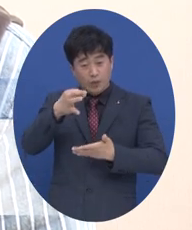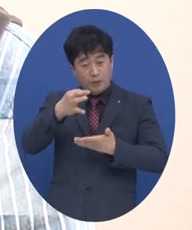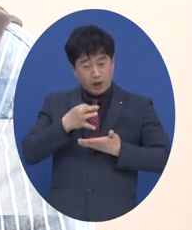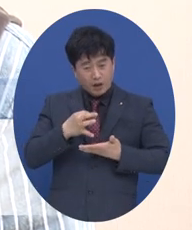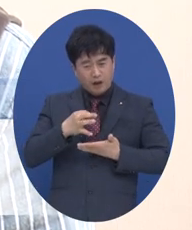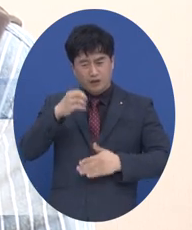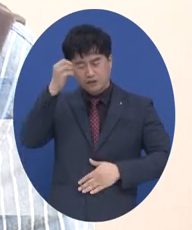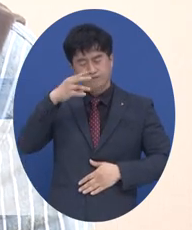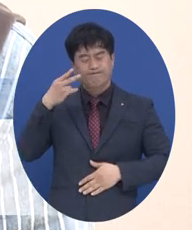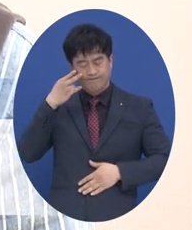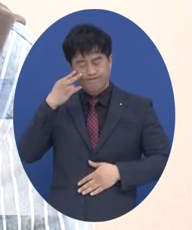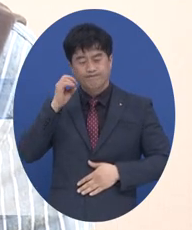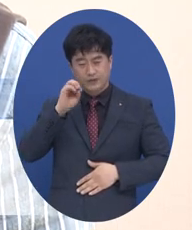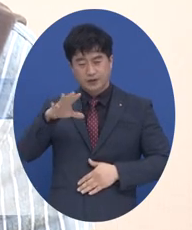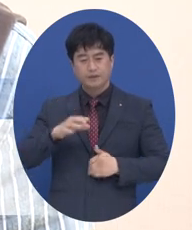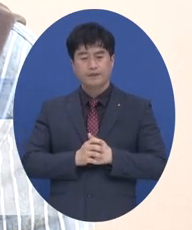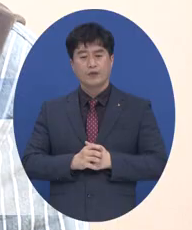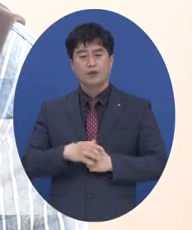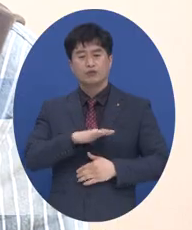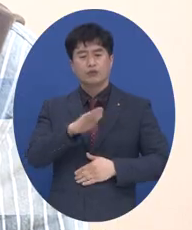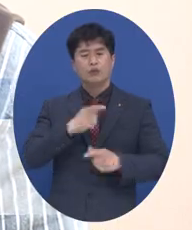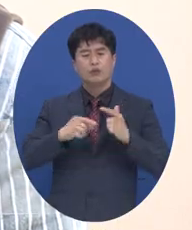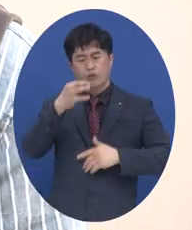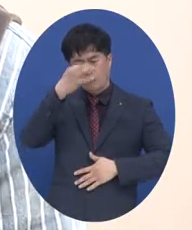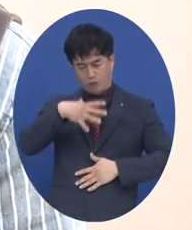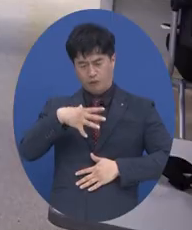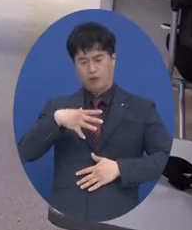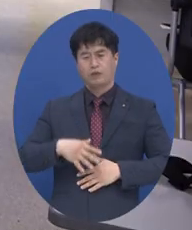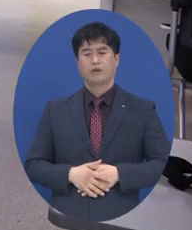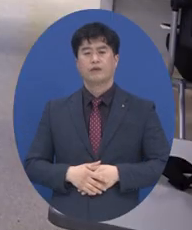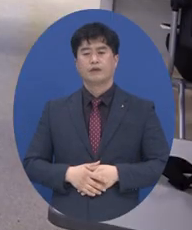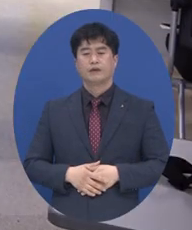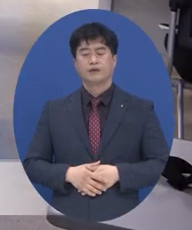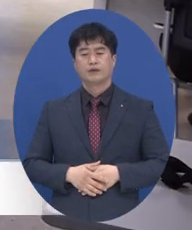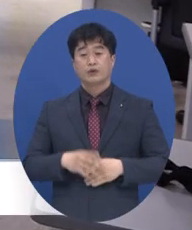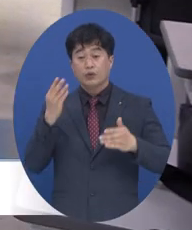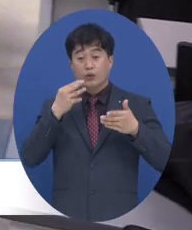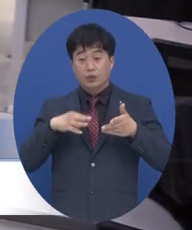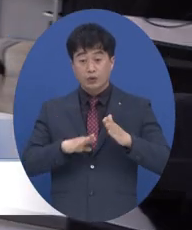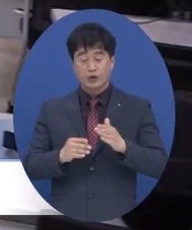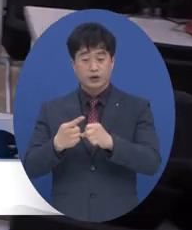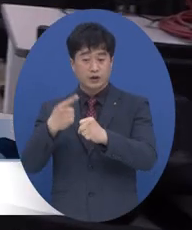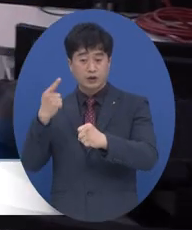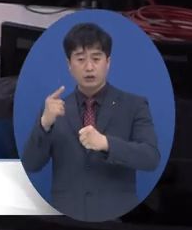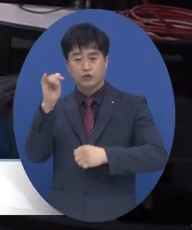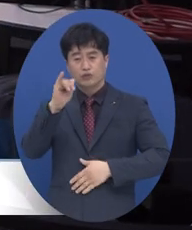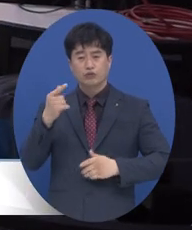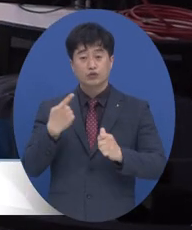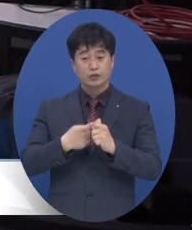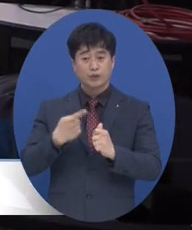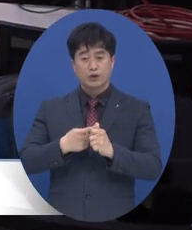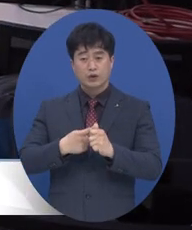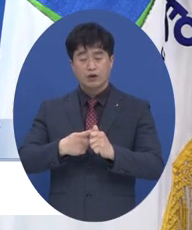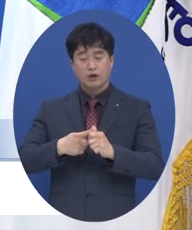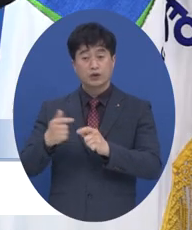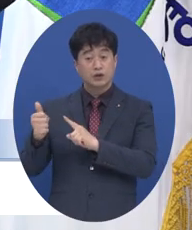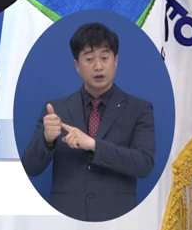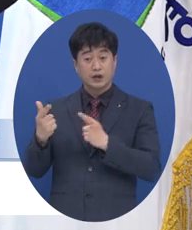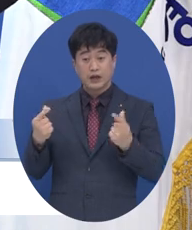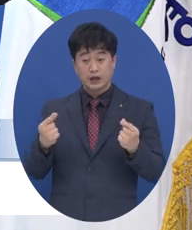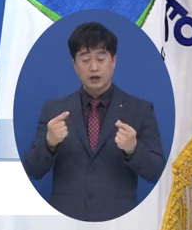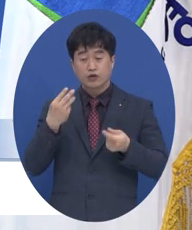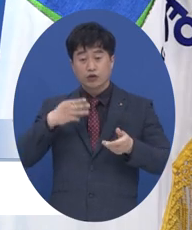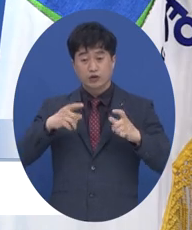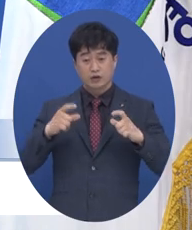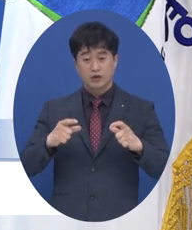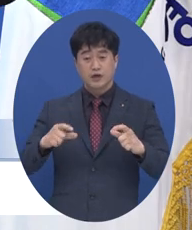그냥 얘기해야 돼 더 올해는 더 힘들 수 없죠 경기도가 지난해 전국 최초로 박씨와 같이 경기지역에 거주하는